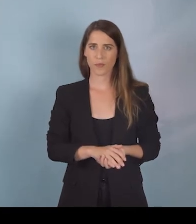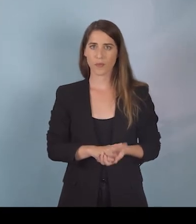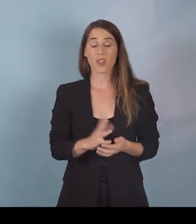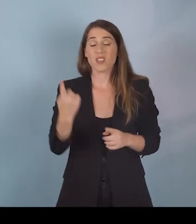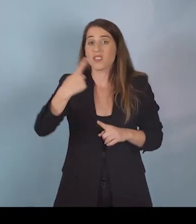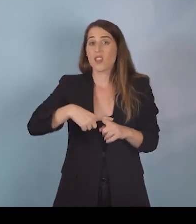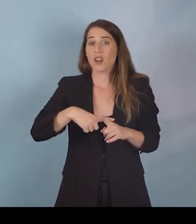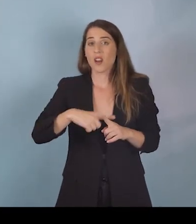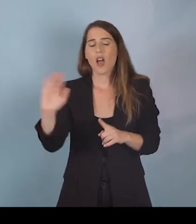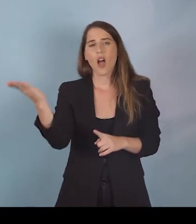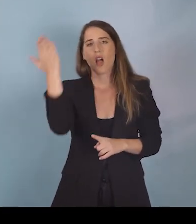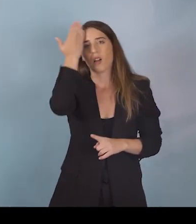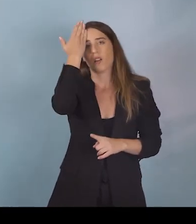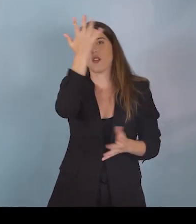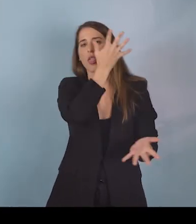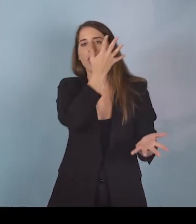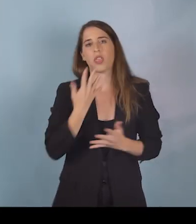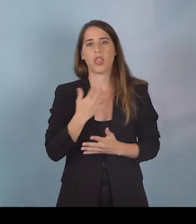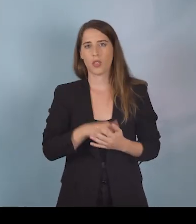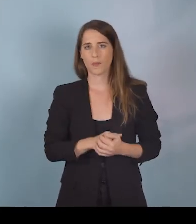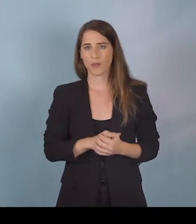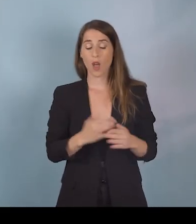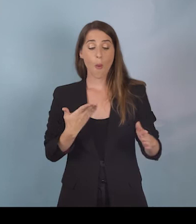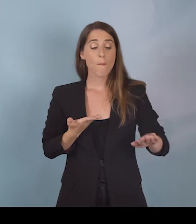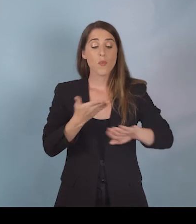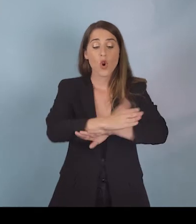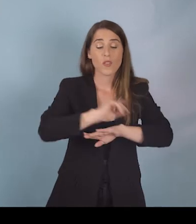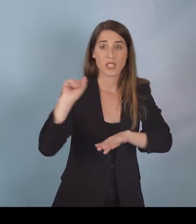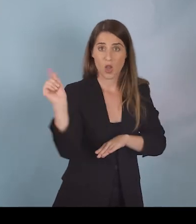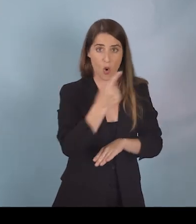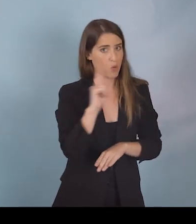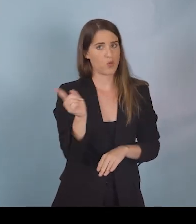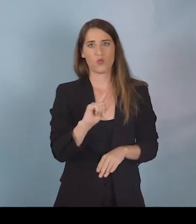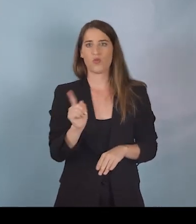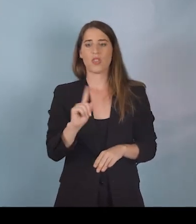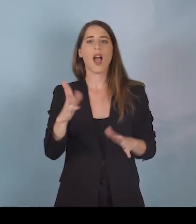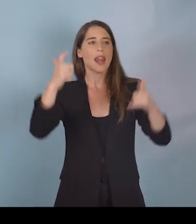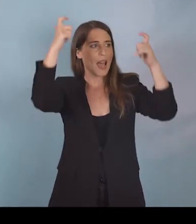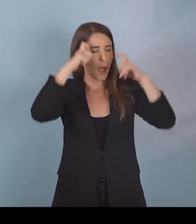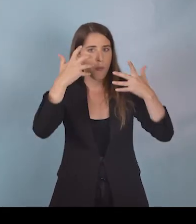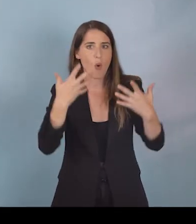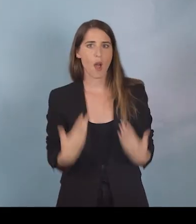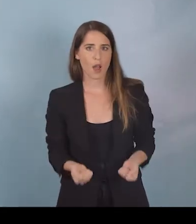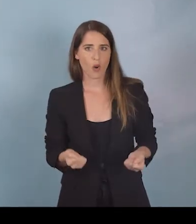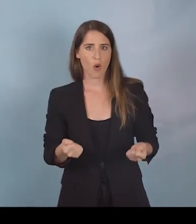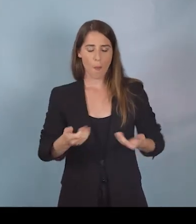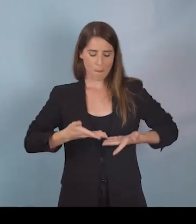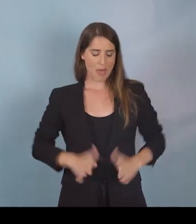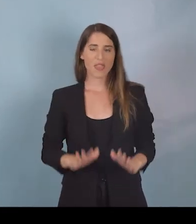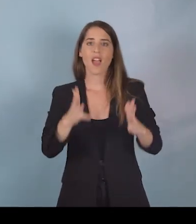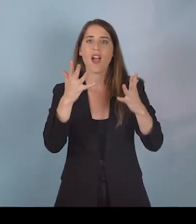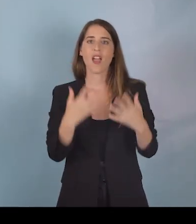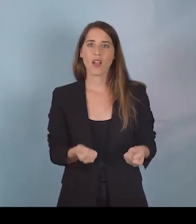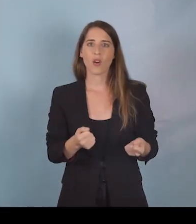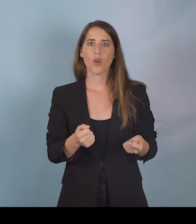δικαστής αποφασίζει για το τρανς άτομο, ενώ είναι επίσης και ακριβή. Δεν είναι προσβάσιμη σε